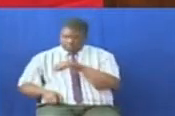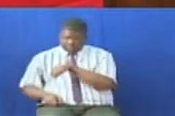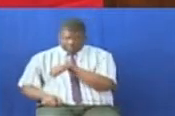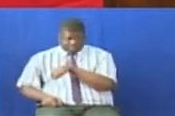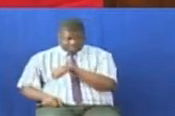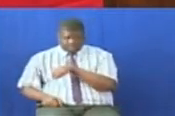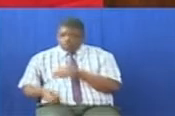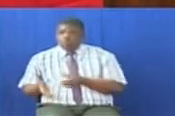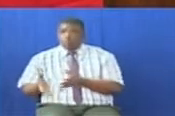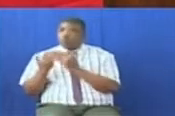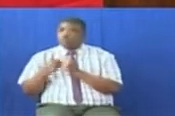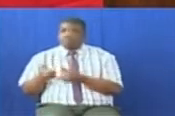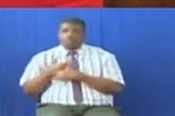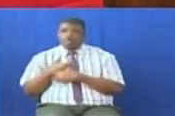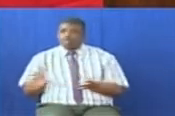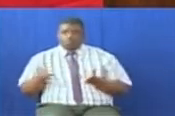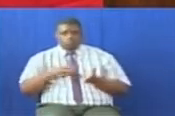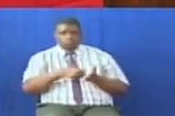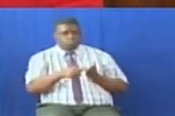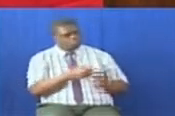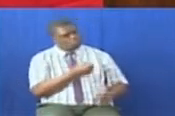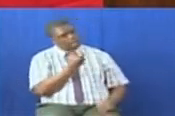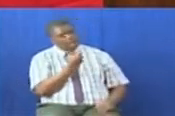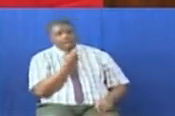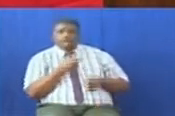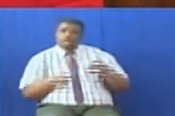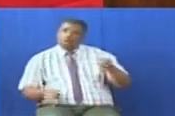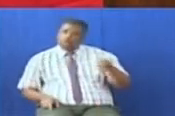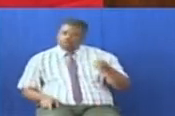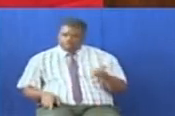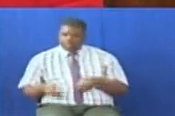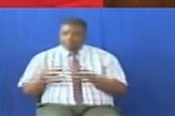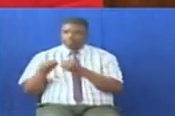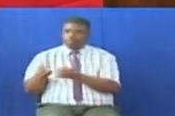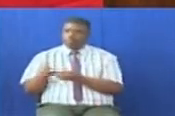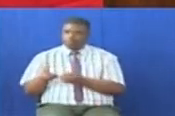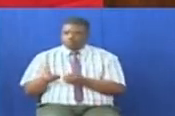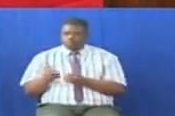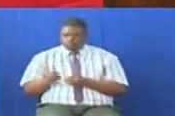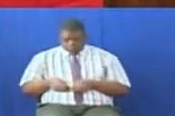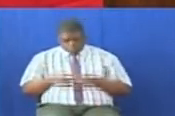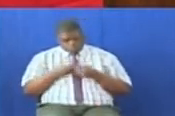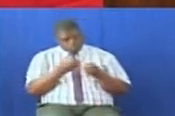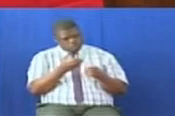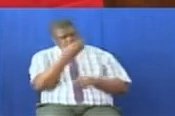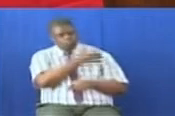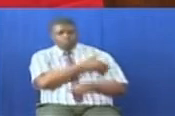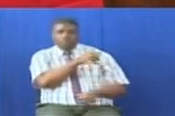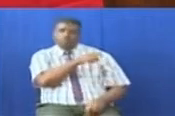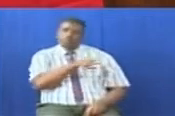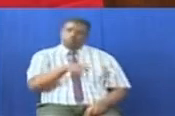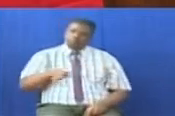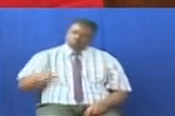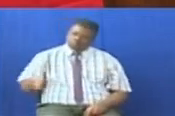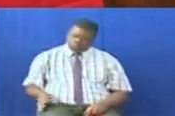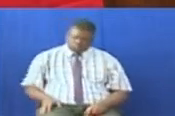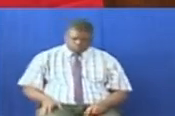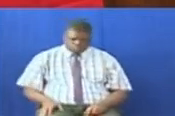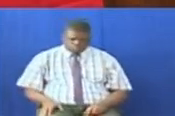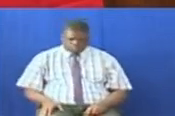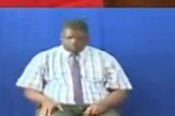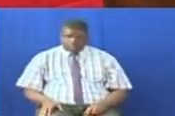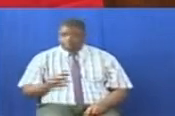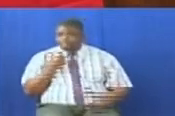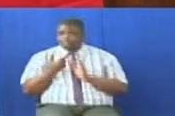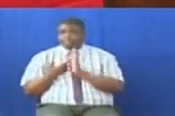hazitakuwa na uwezo wa kununua tena madawa ambayo yatapelekwa kwa ajili ya kuhudumia wananchi wetu. Tukichukua kwa case